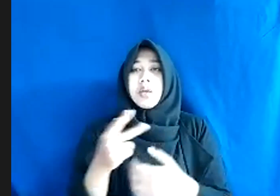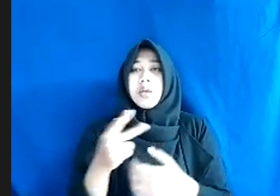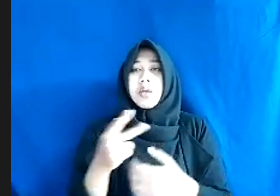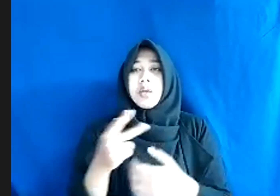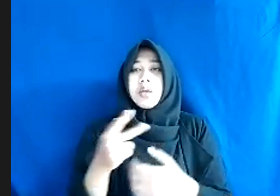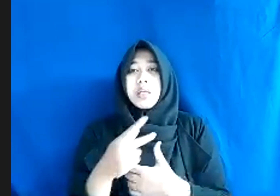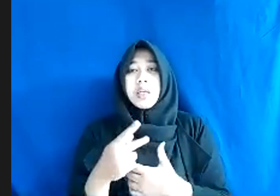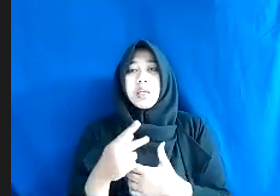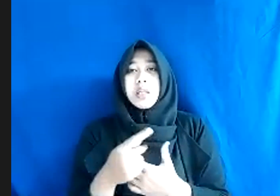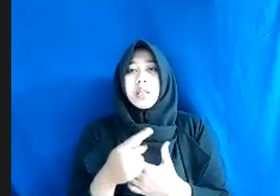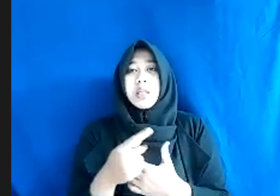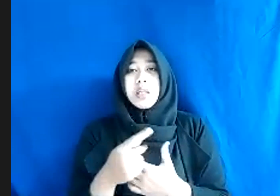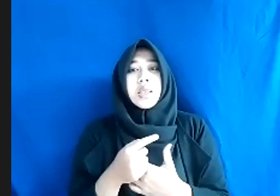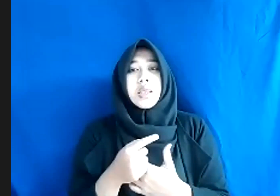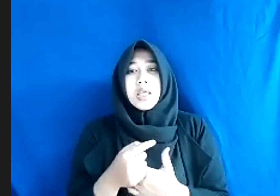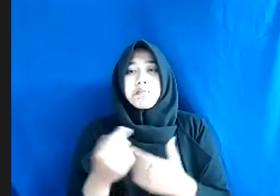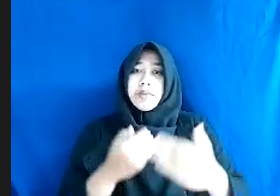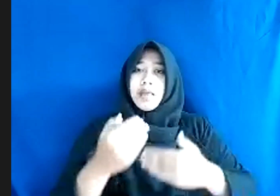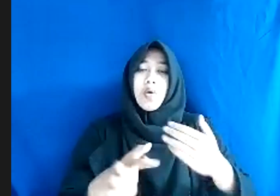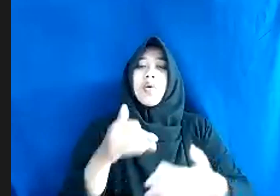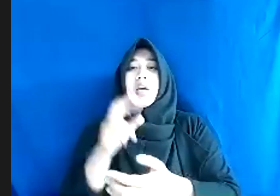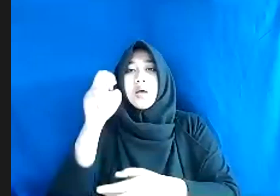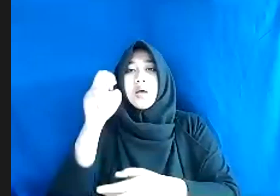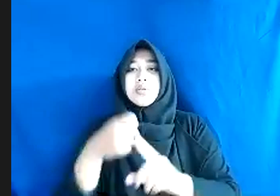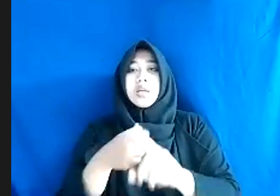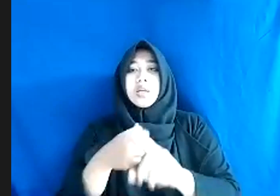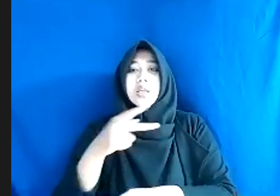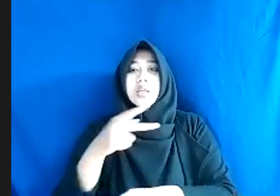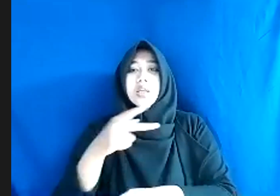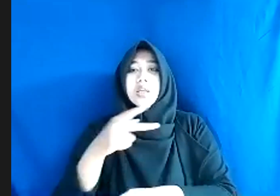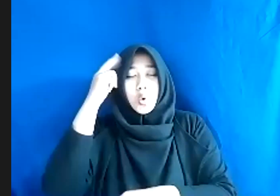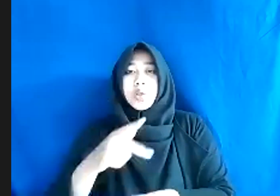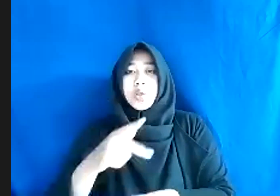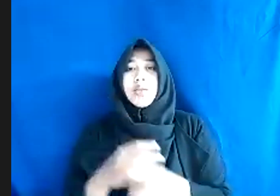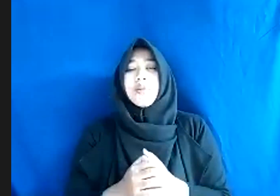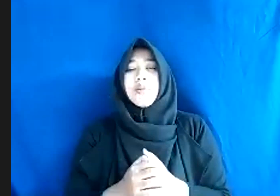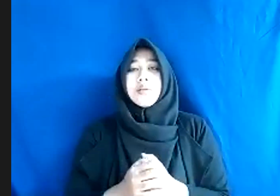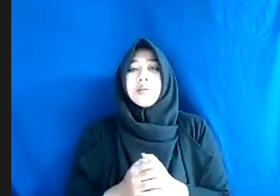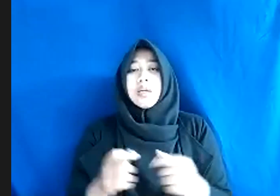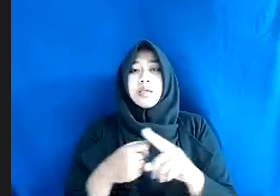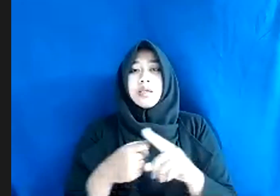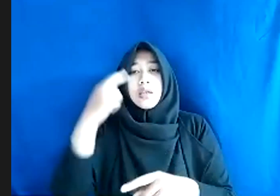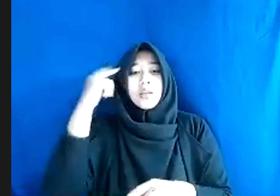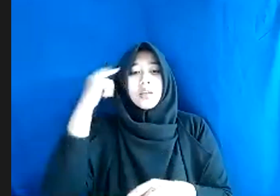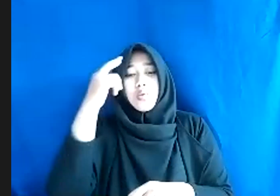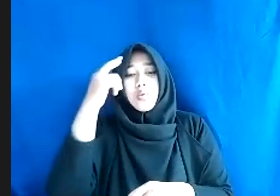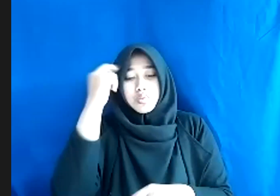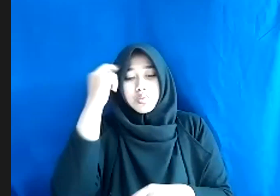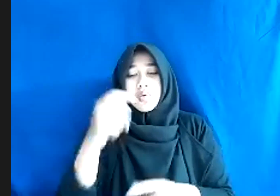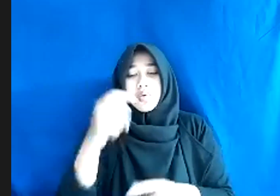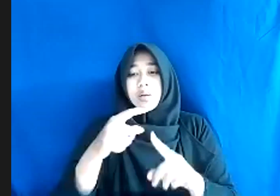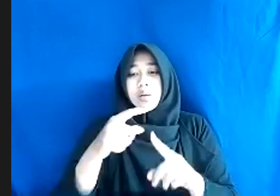Ternyata harus dari kita untuk kita. Dari kita untuk tetangga kita, untuk lingkungan kita yang lebih dekat